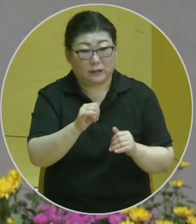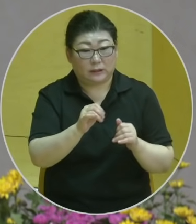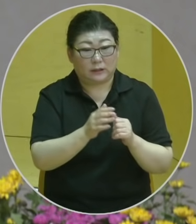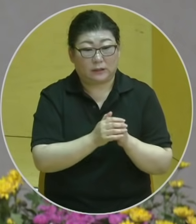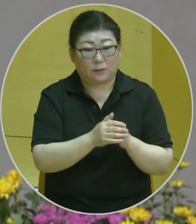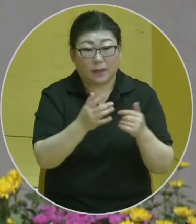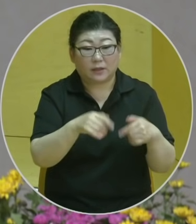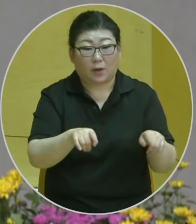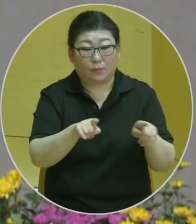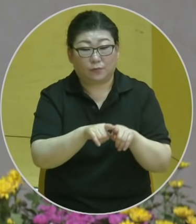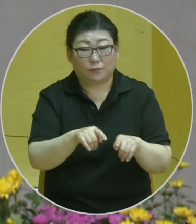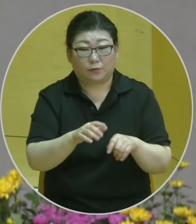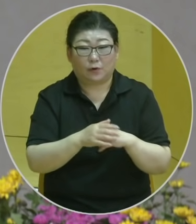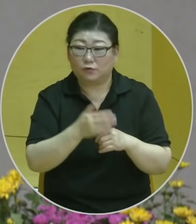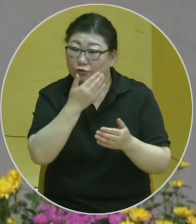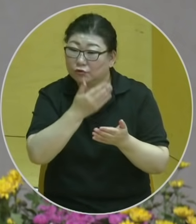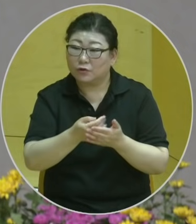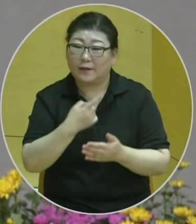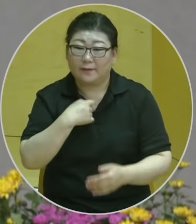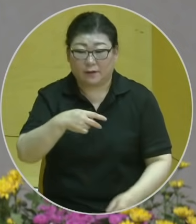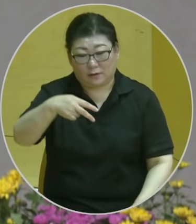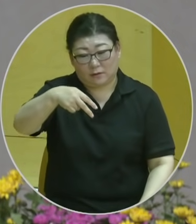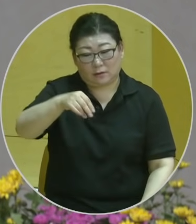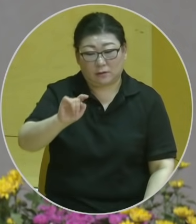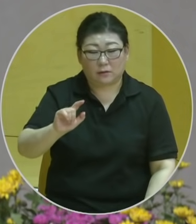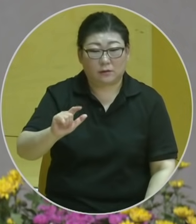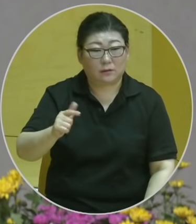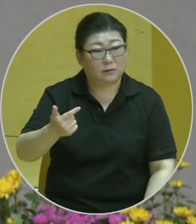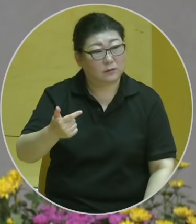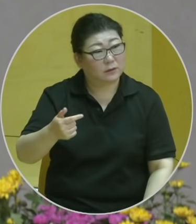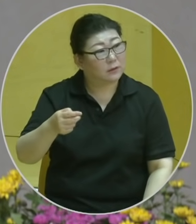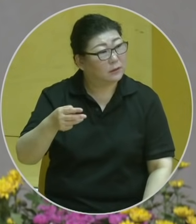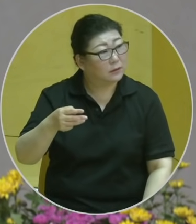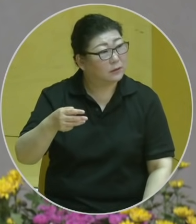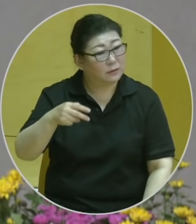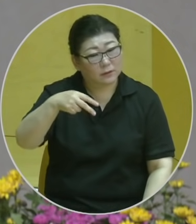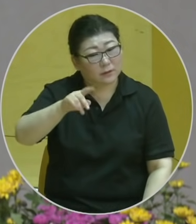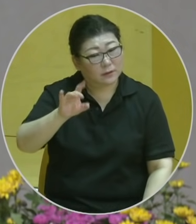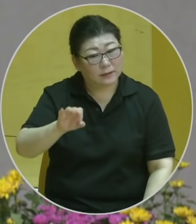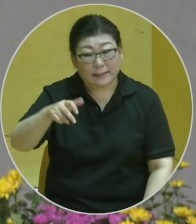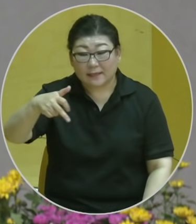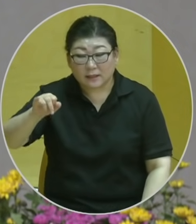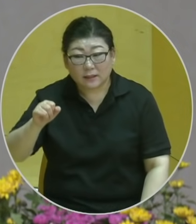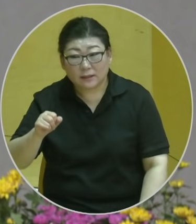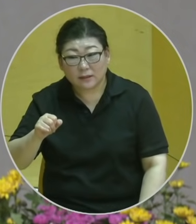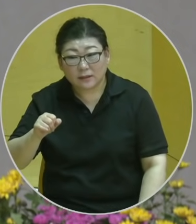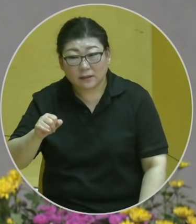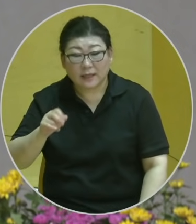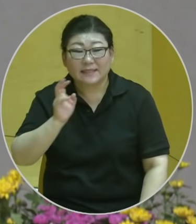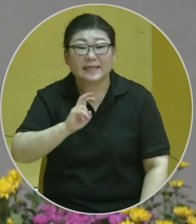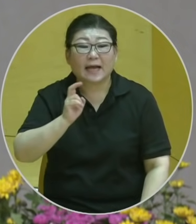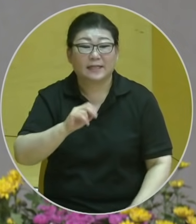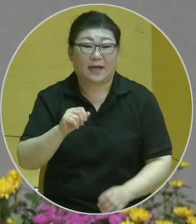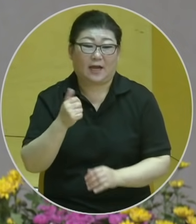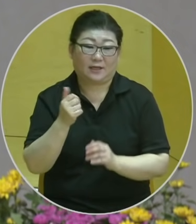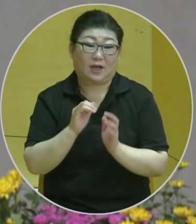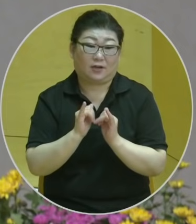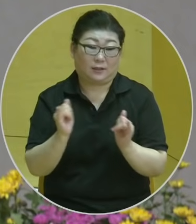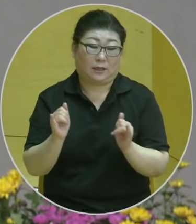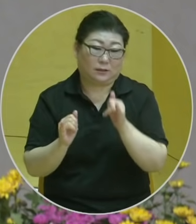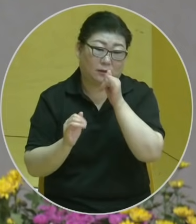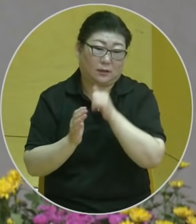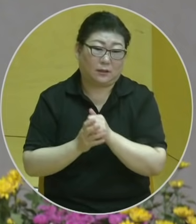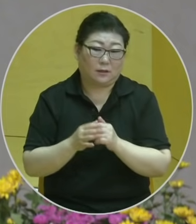하는 찬양 사역자가 같이 있었습니다. 이 센키는 원래 이 세무사라고 그렇게 얘기합니다. 그는